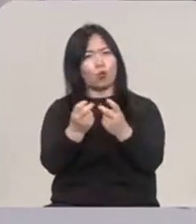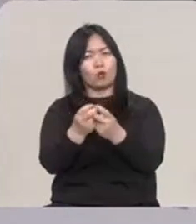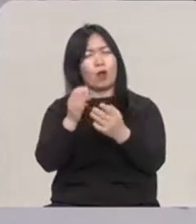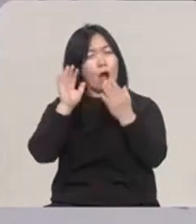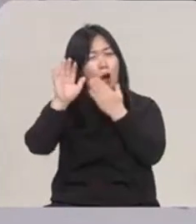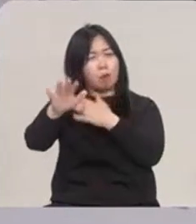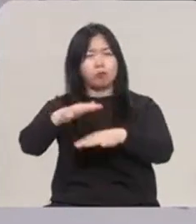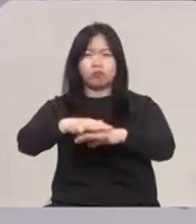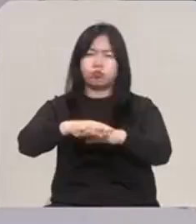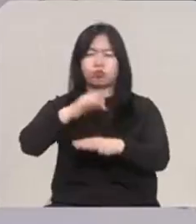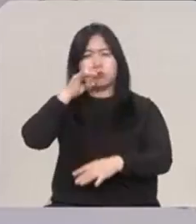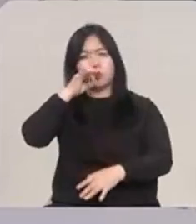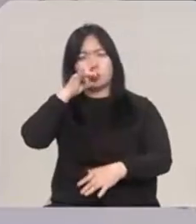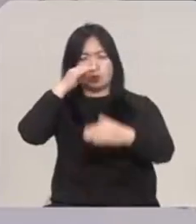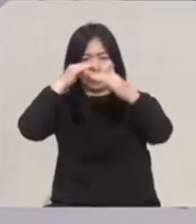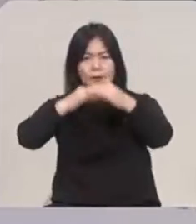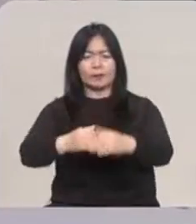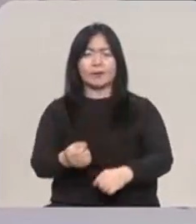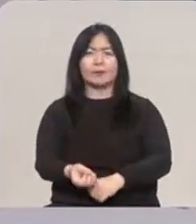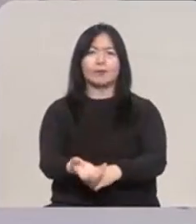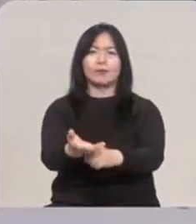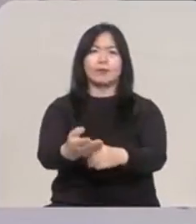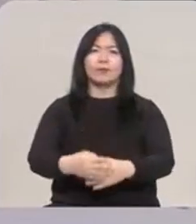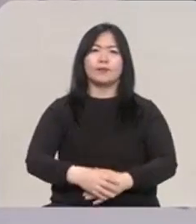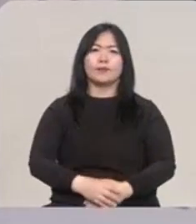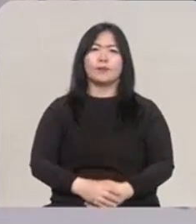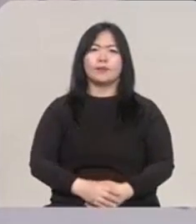그려질지 주목됩니다. 유진휘 기자입니다.